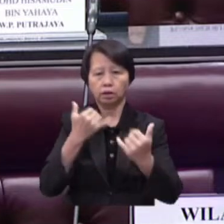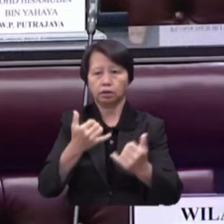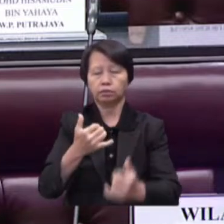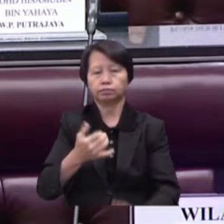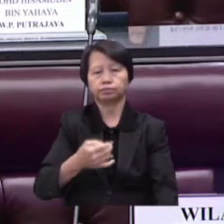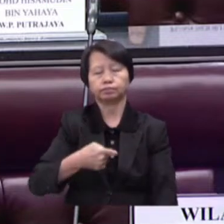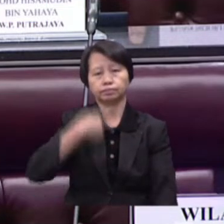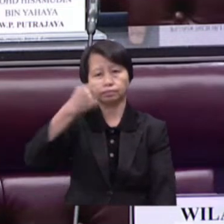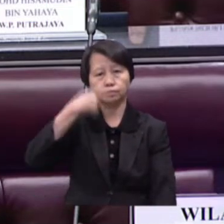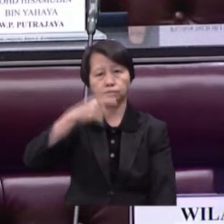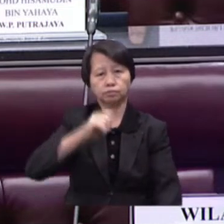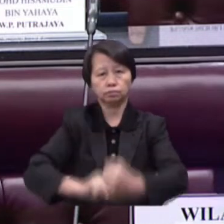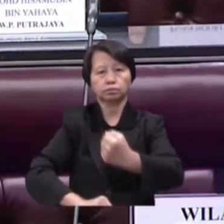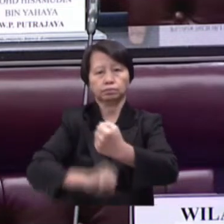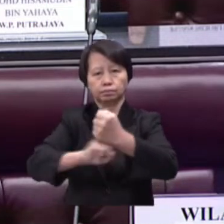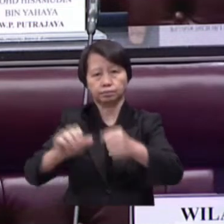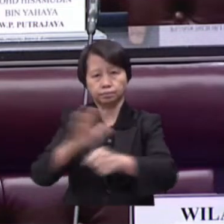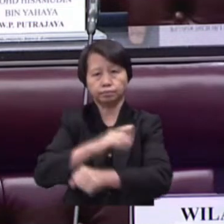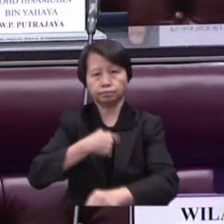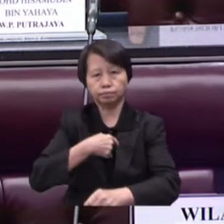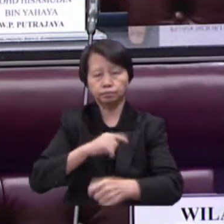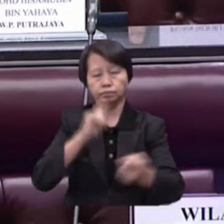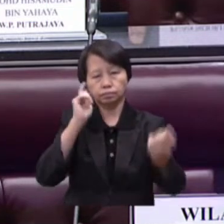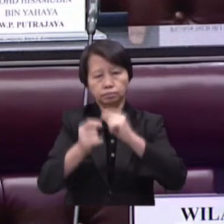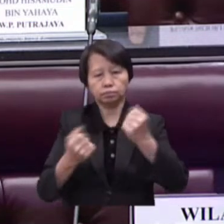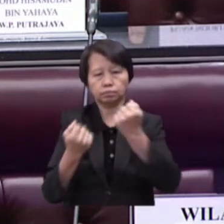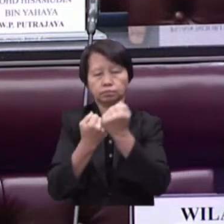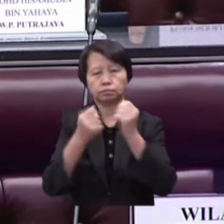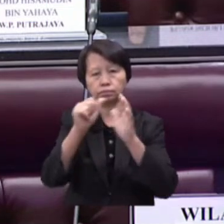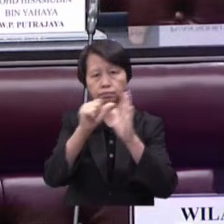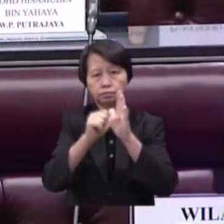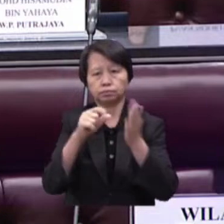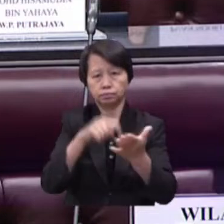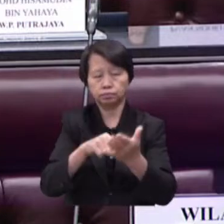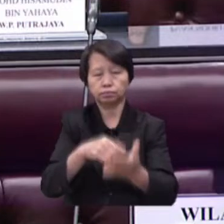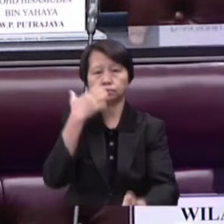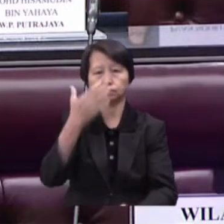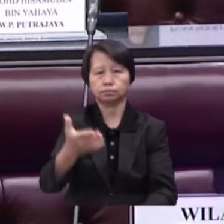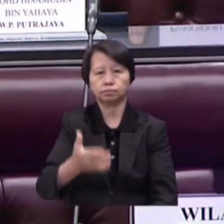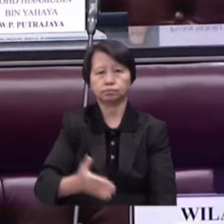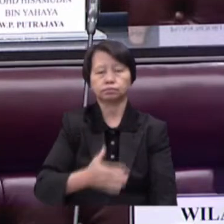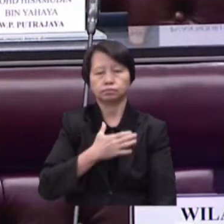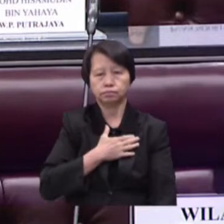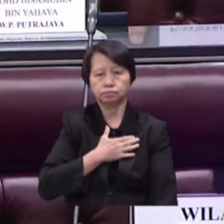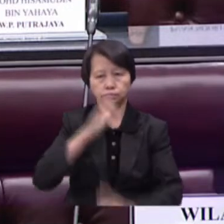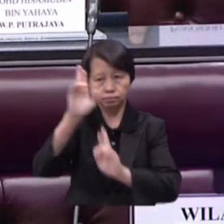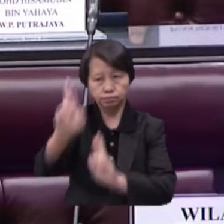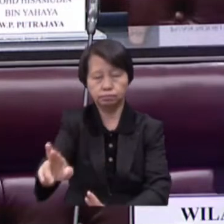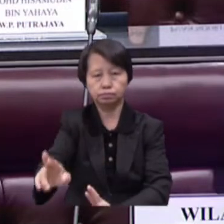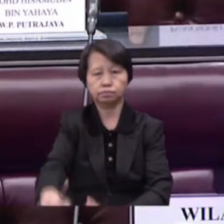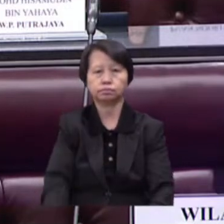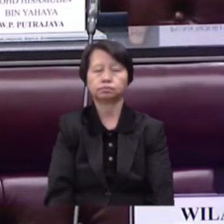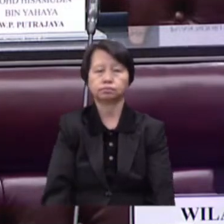menegaskan sokongan penuh saya terhadap pinalti Terima kasih salam hormat